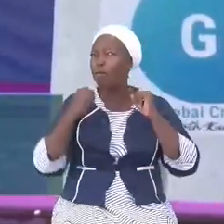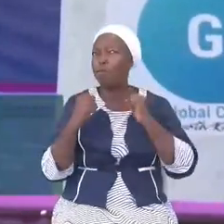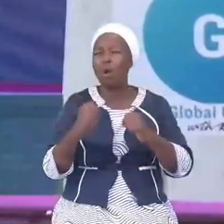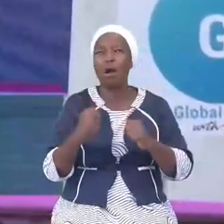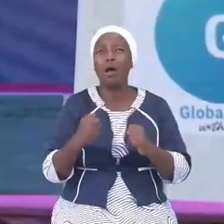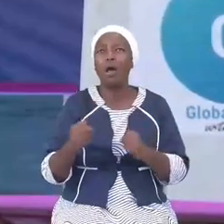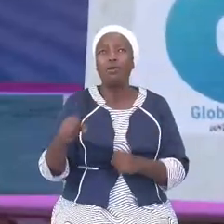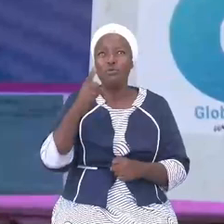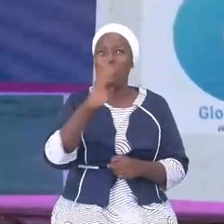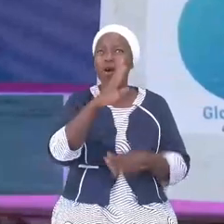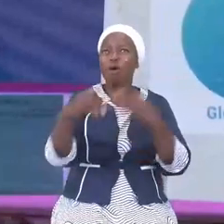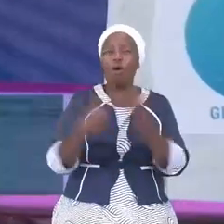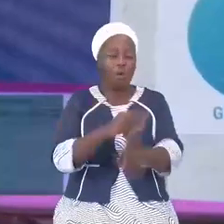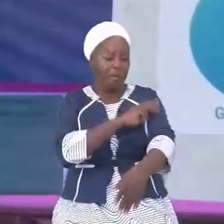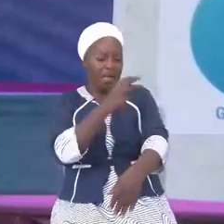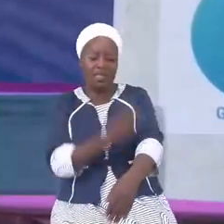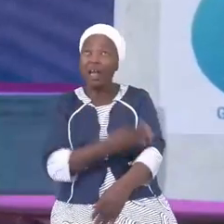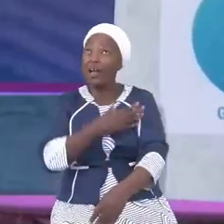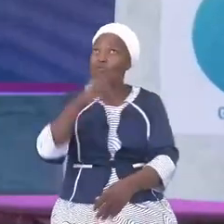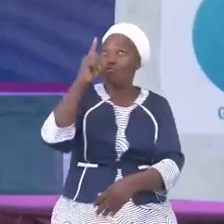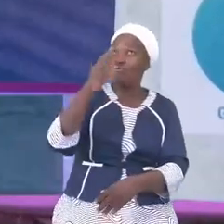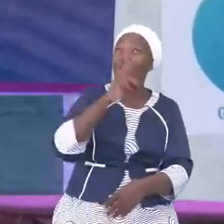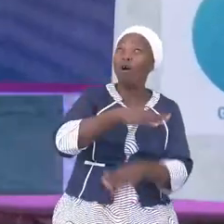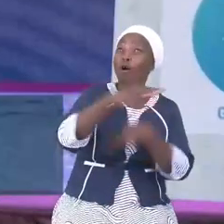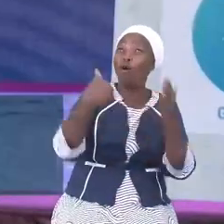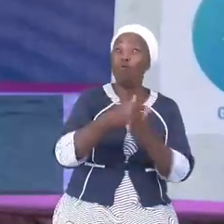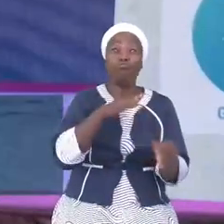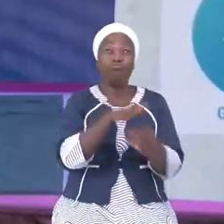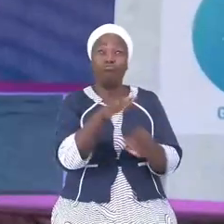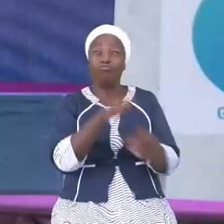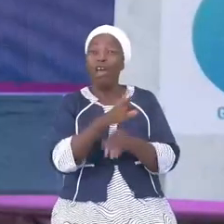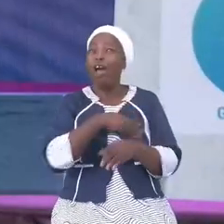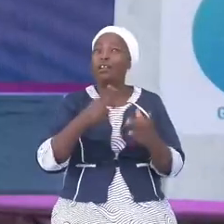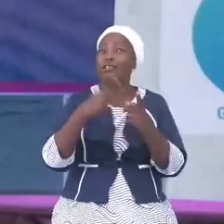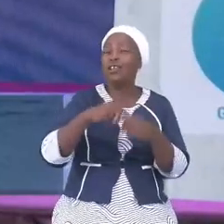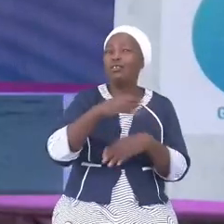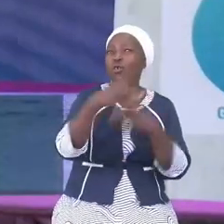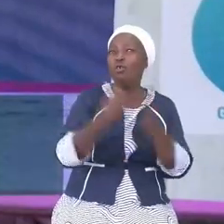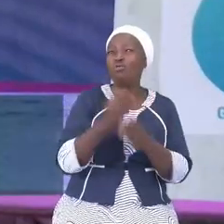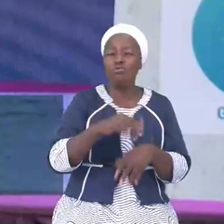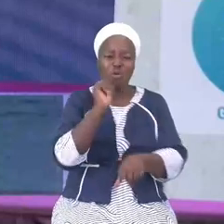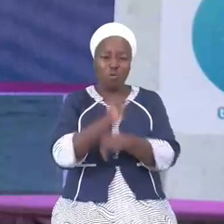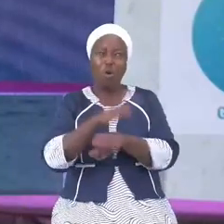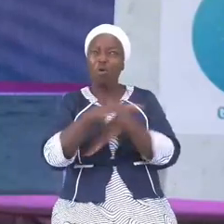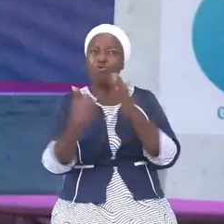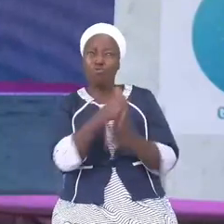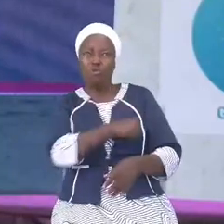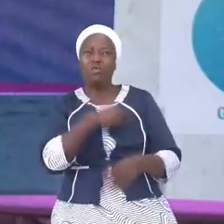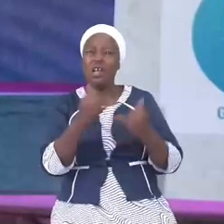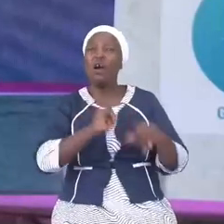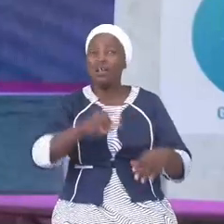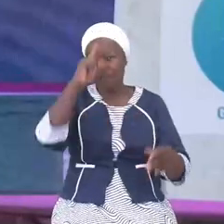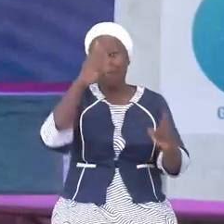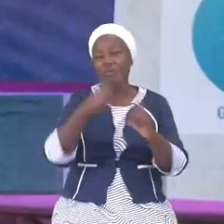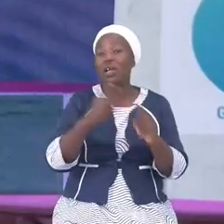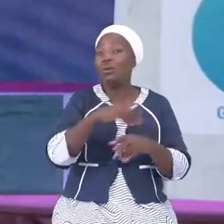tout puissant. Et tu es tout suffisant. Tous tes attributs, je suis d'accord. Là où il